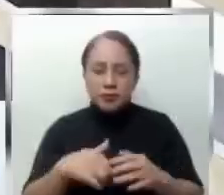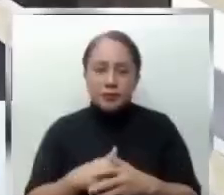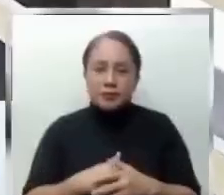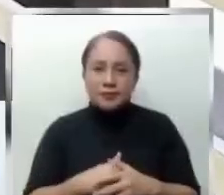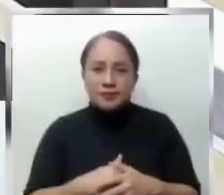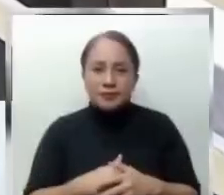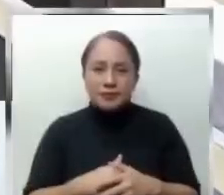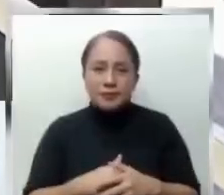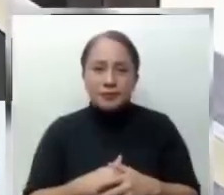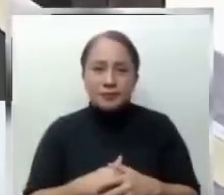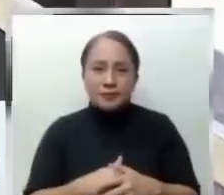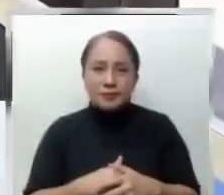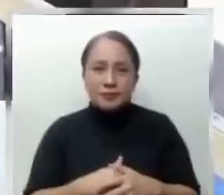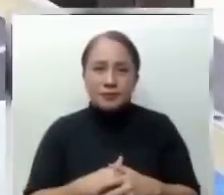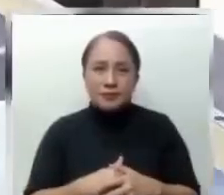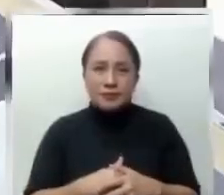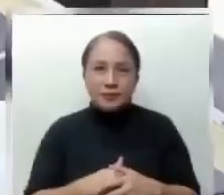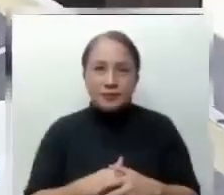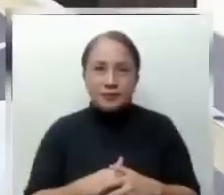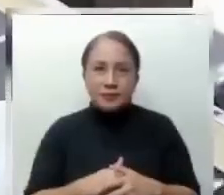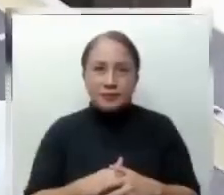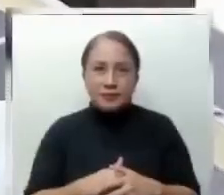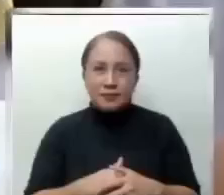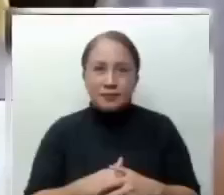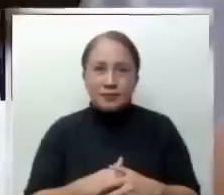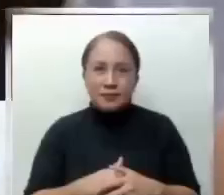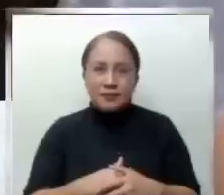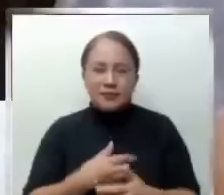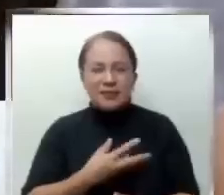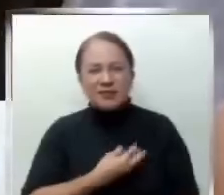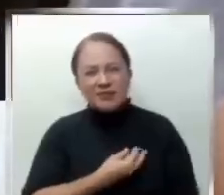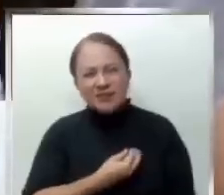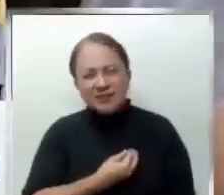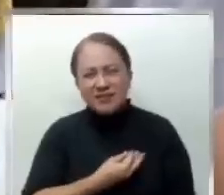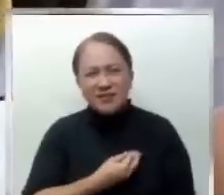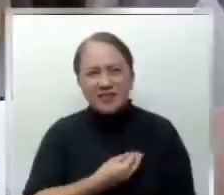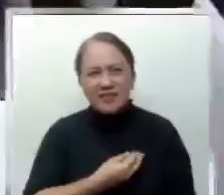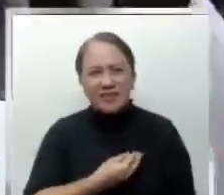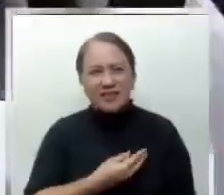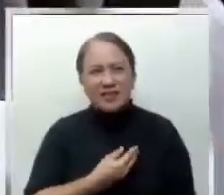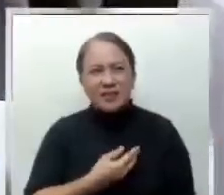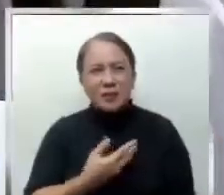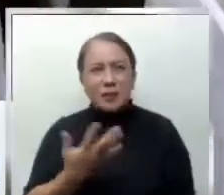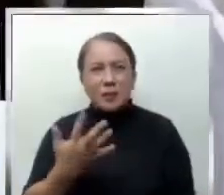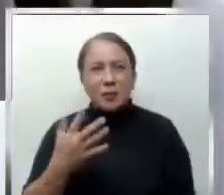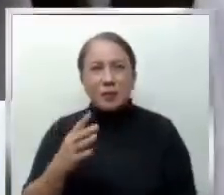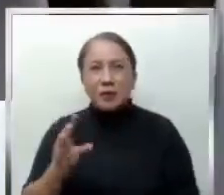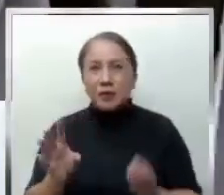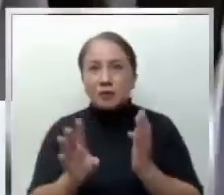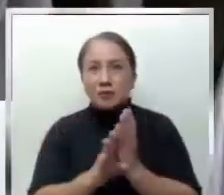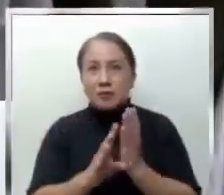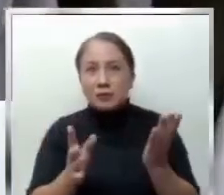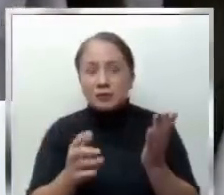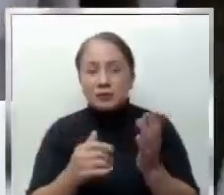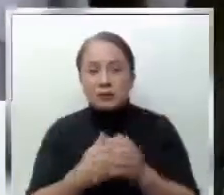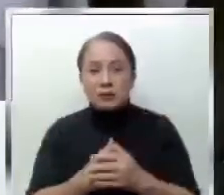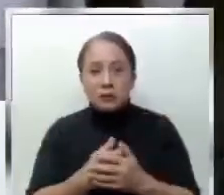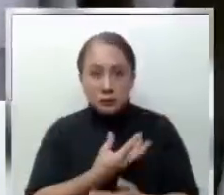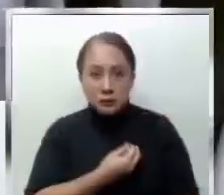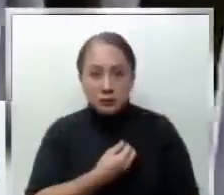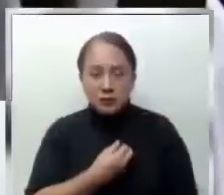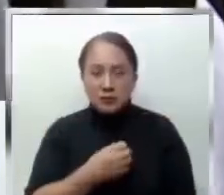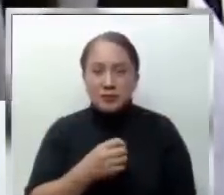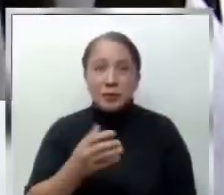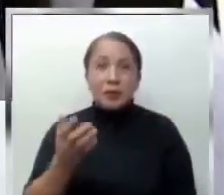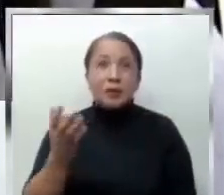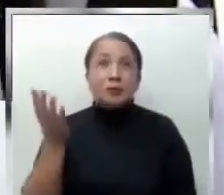Matatakot na kayo. Ang takot sa talaga. Wala na po pag dumadaan po na bus. Anong pakiramdam mo? Natatakot ka ba? Noong una po